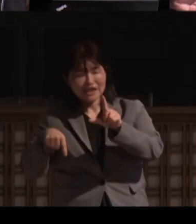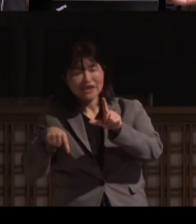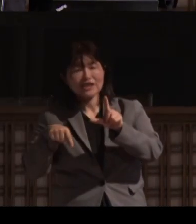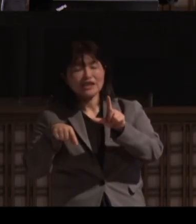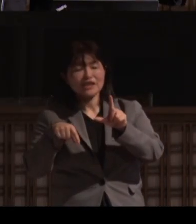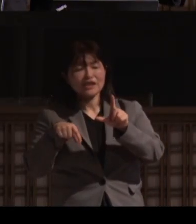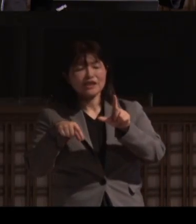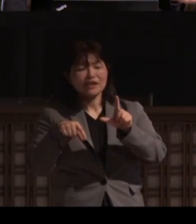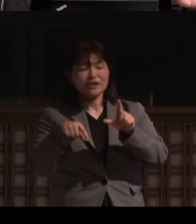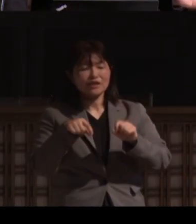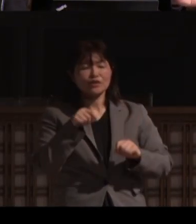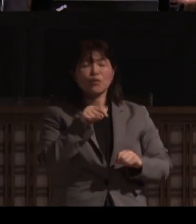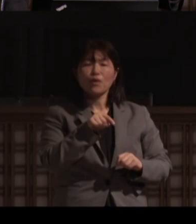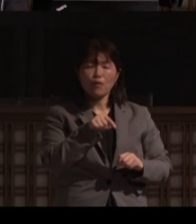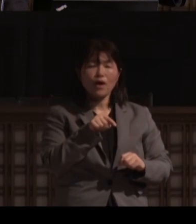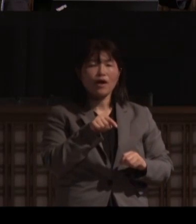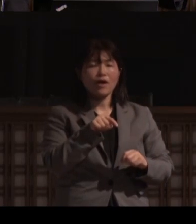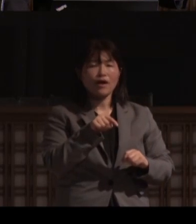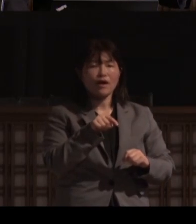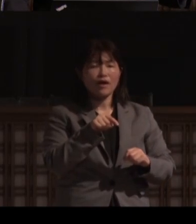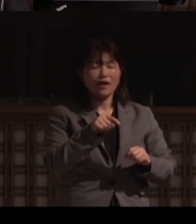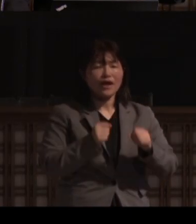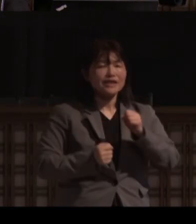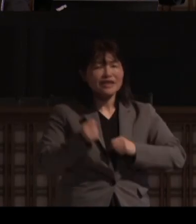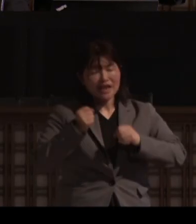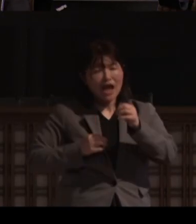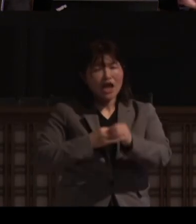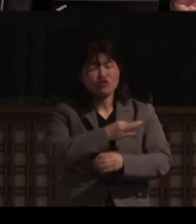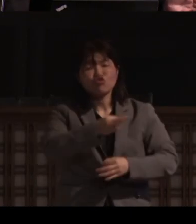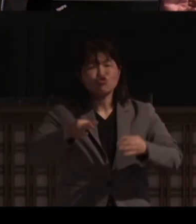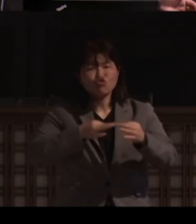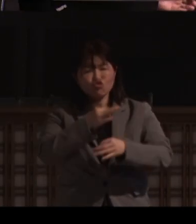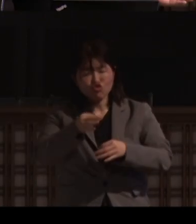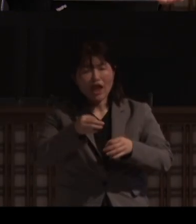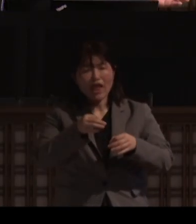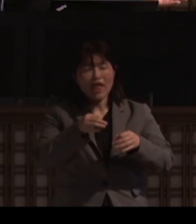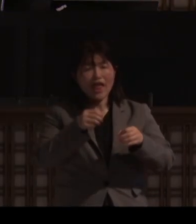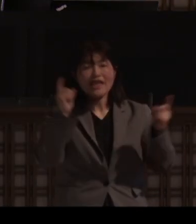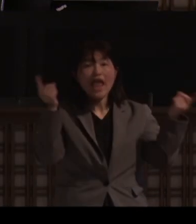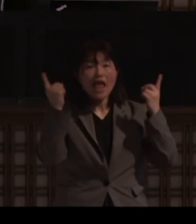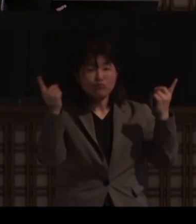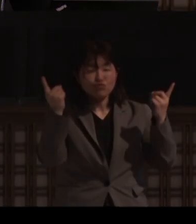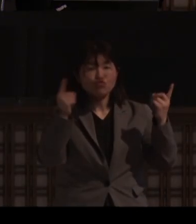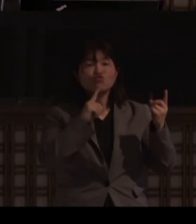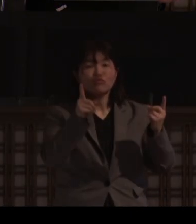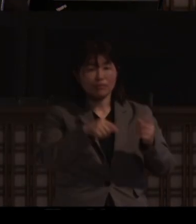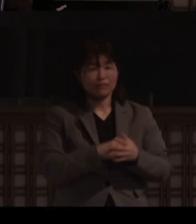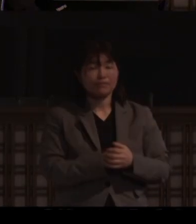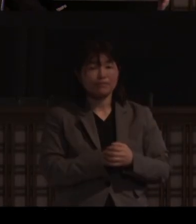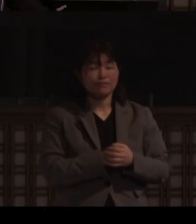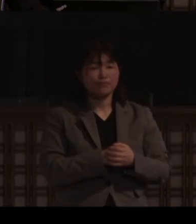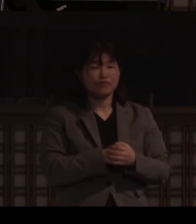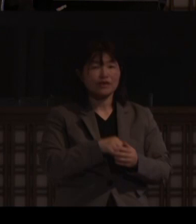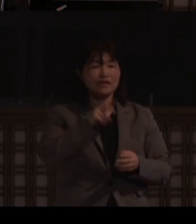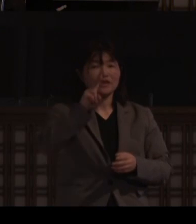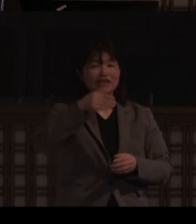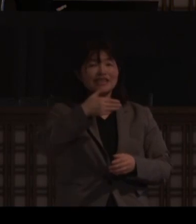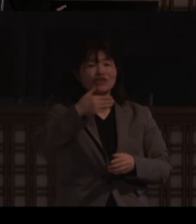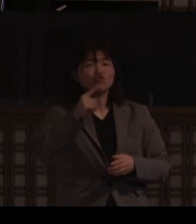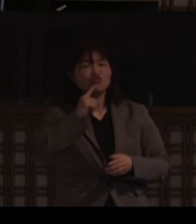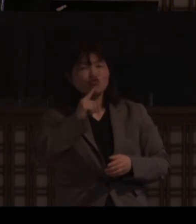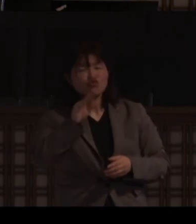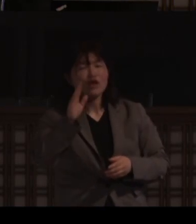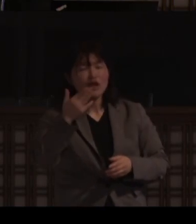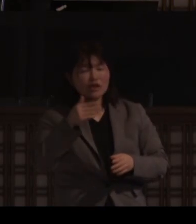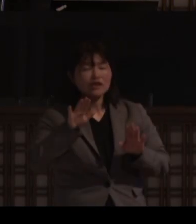えっと避難避難のですね運営ゲームだそうですディグって言ってたんですけど最近